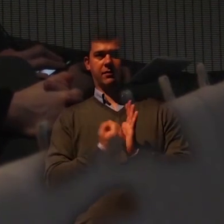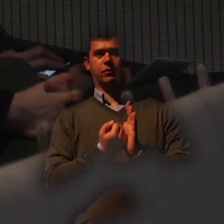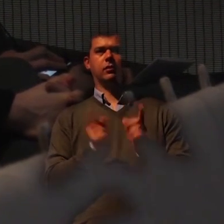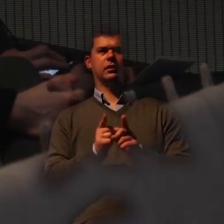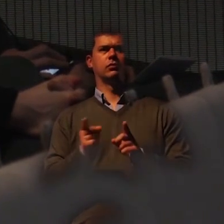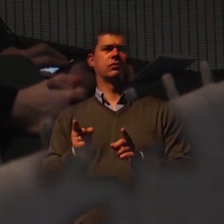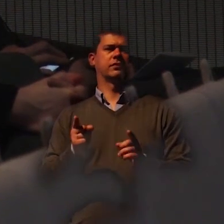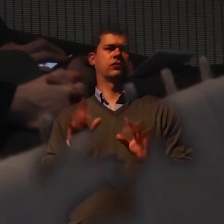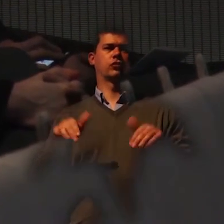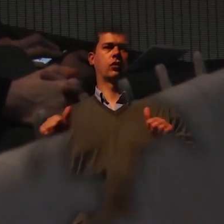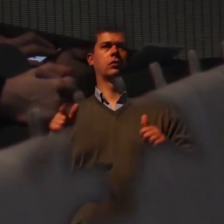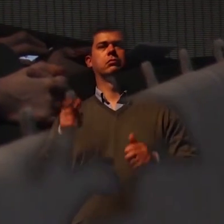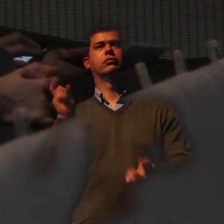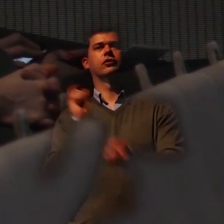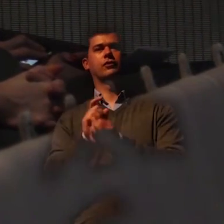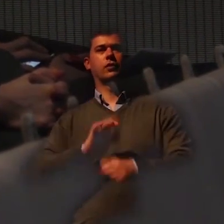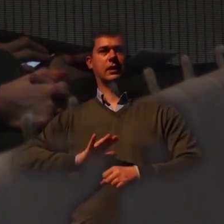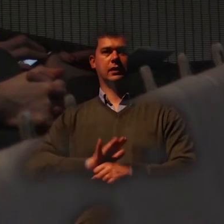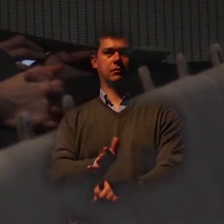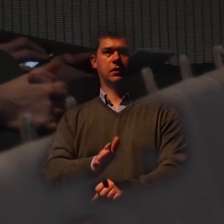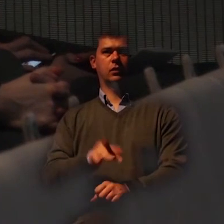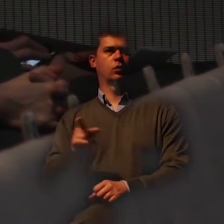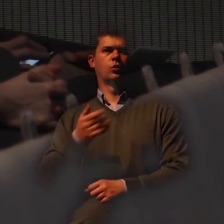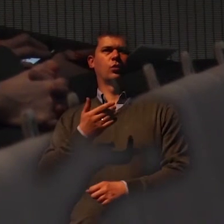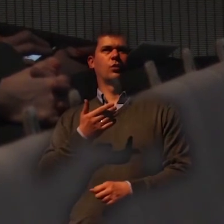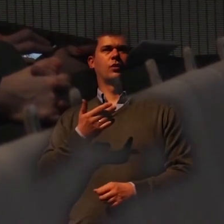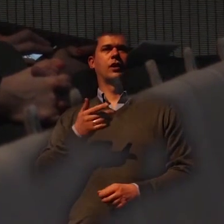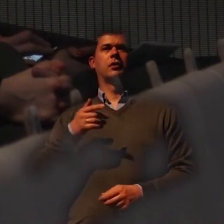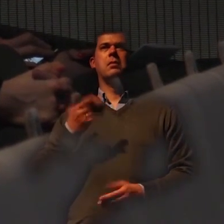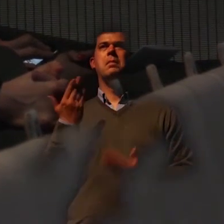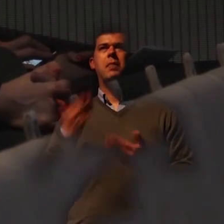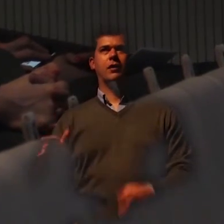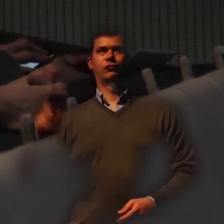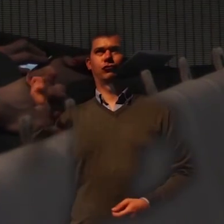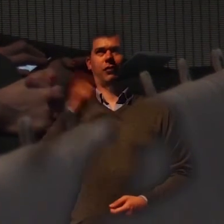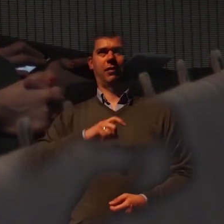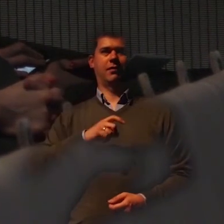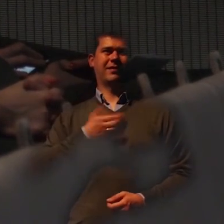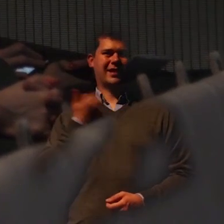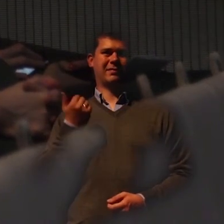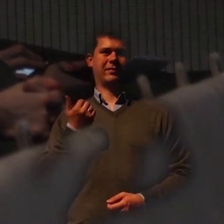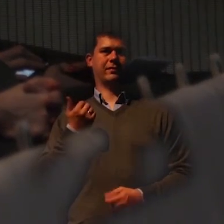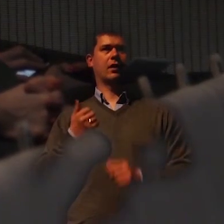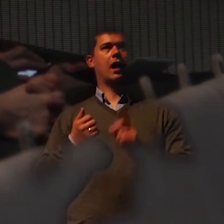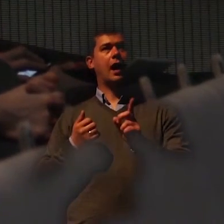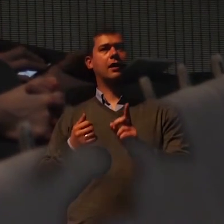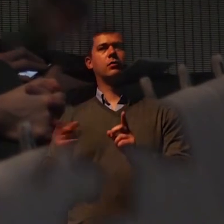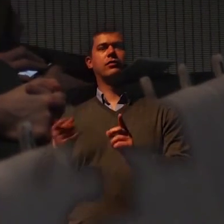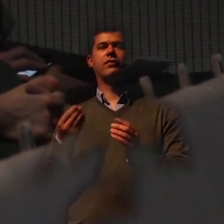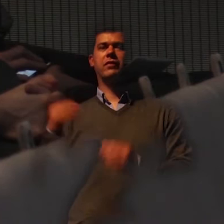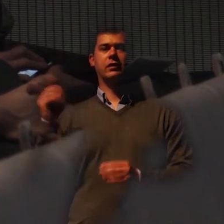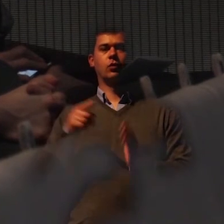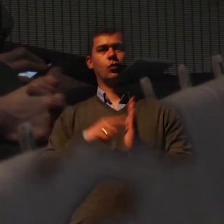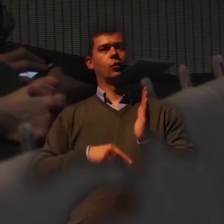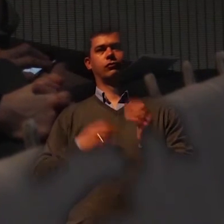prawo pracy czy prawo antydyskryminacyjne nie jest jakieś takie Może szczególnie złe tylko problem polega na tym że